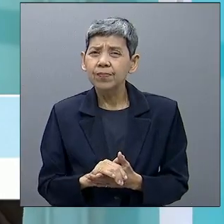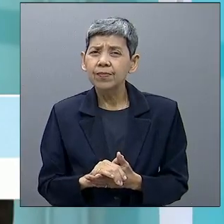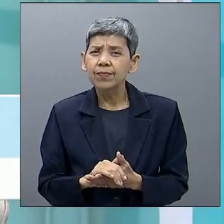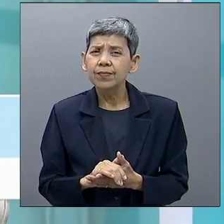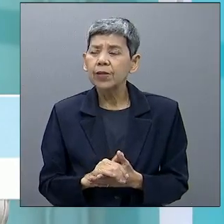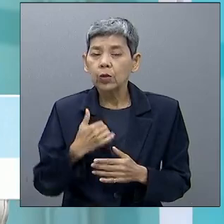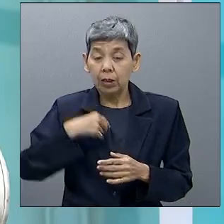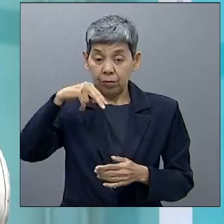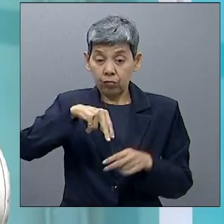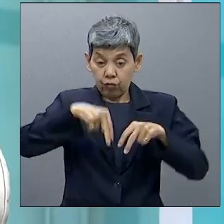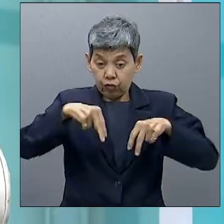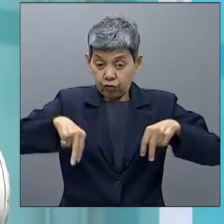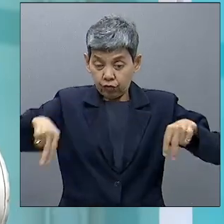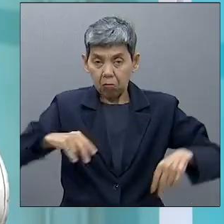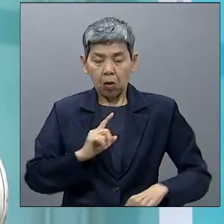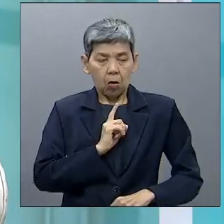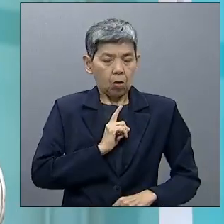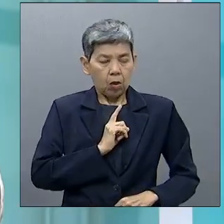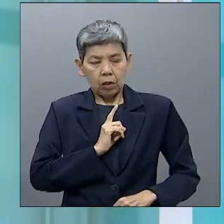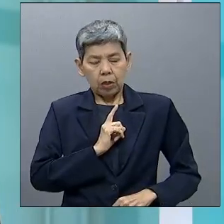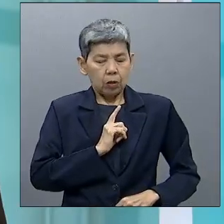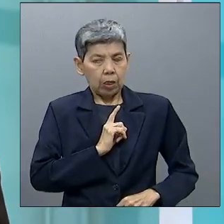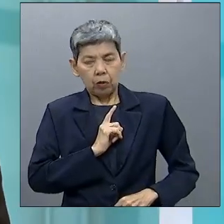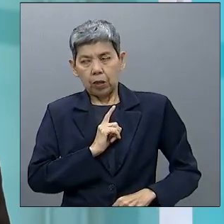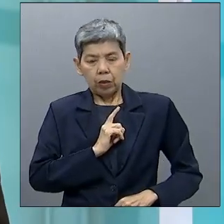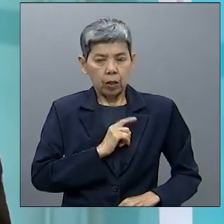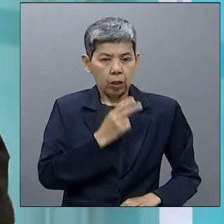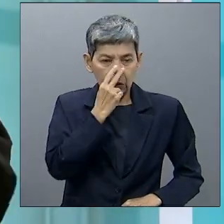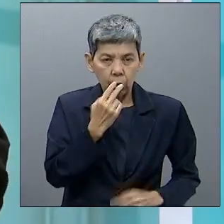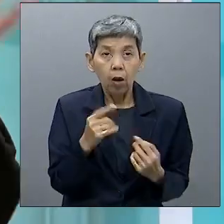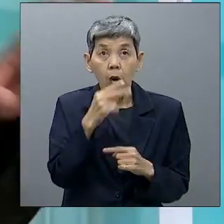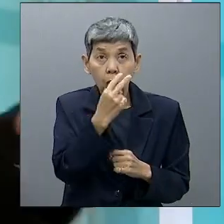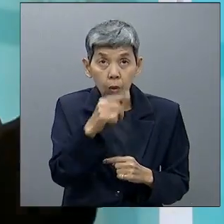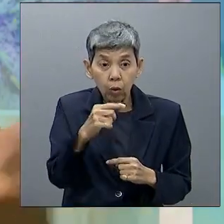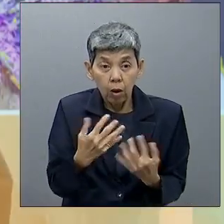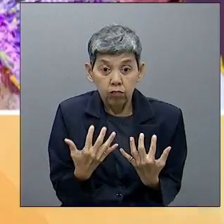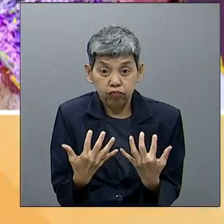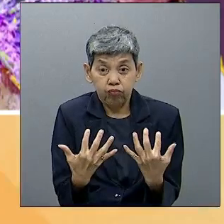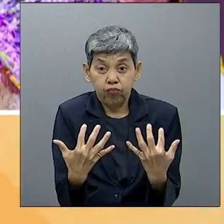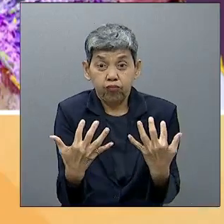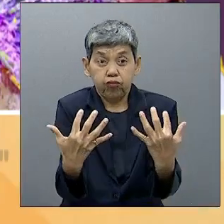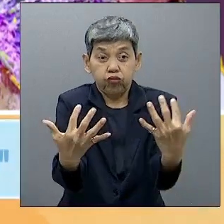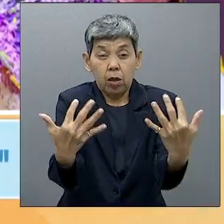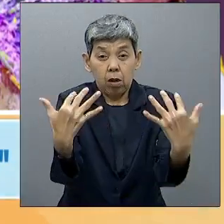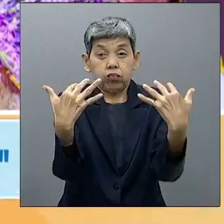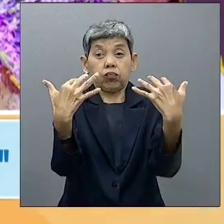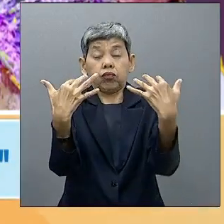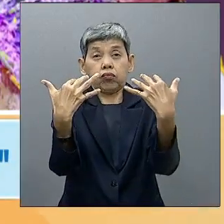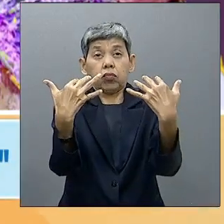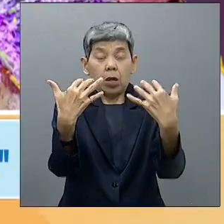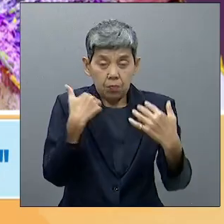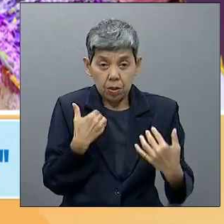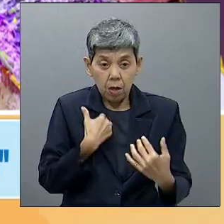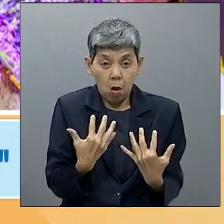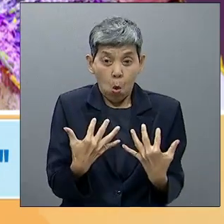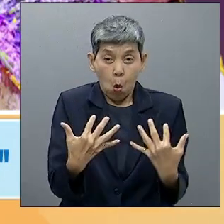อยู่บนเวทีแล้วโดดเดี่ยวมากอยู่คนเดียวมองลงไปข้างล่างคนดูเยอะแยะเลยบางเวทีเนี่ยเป็นพัน